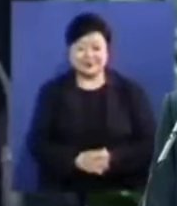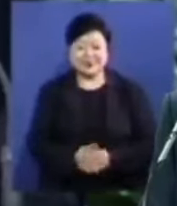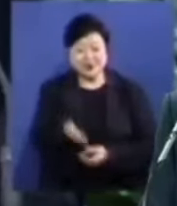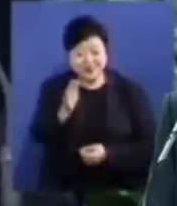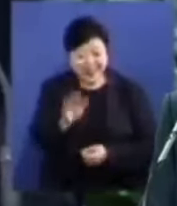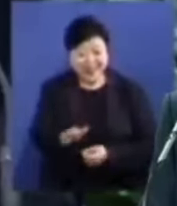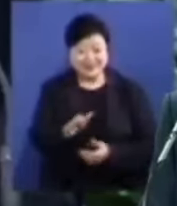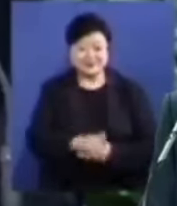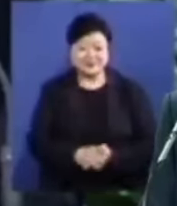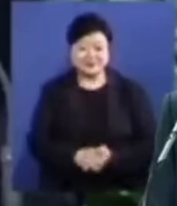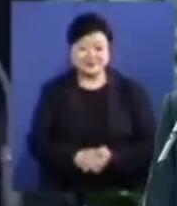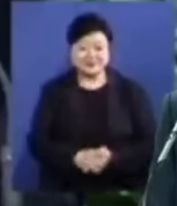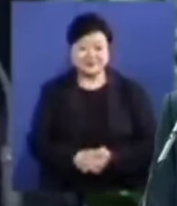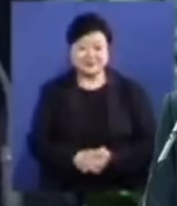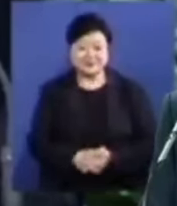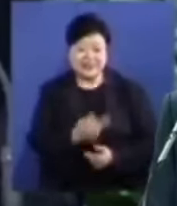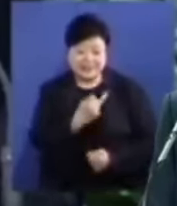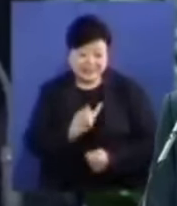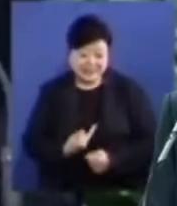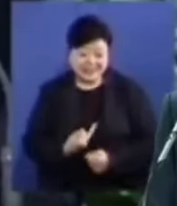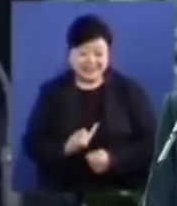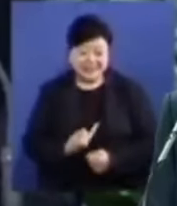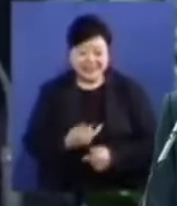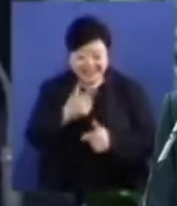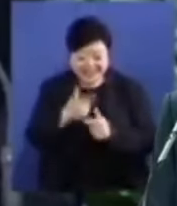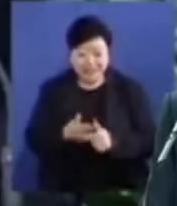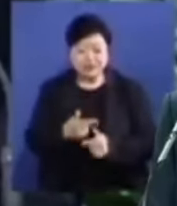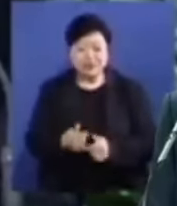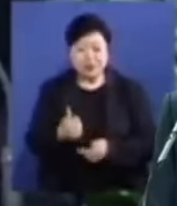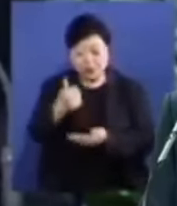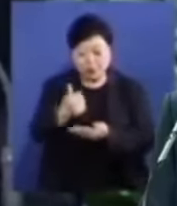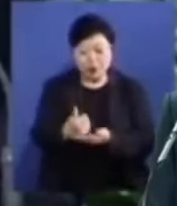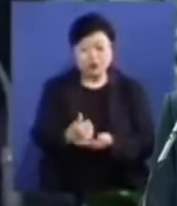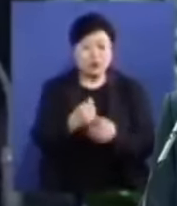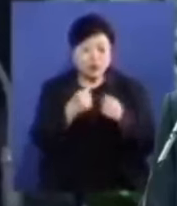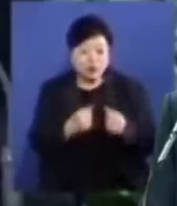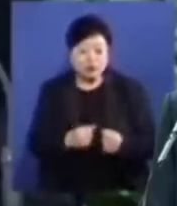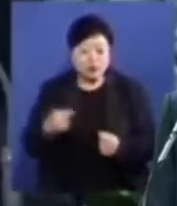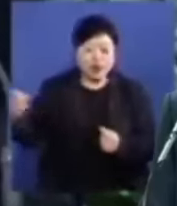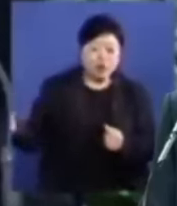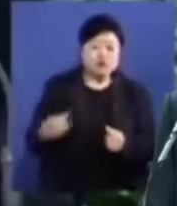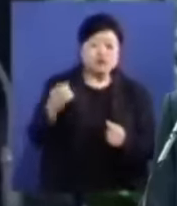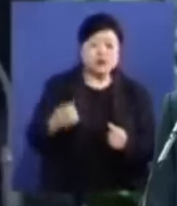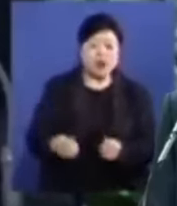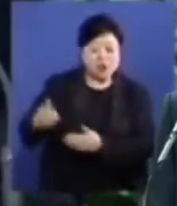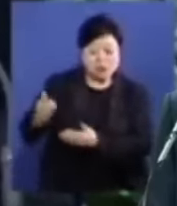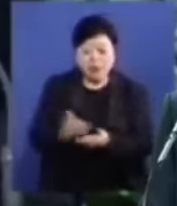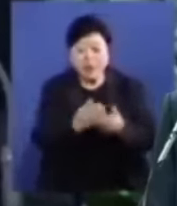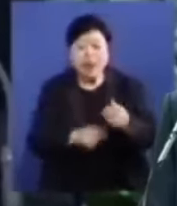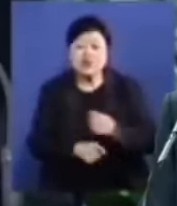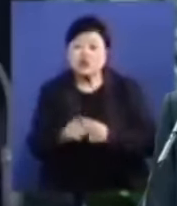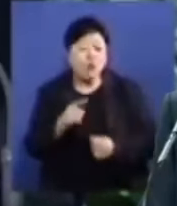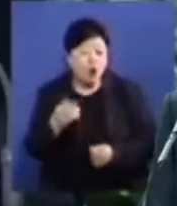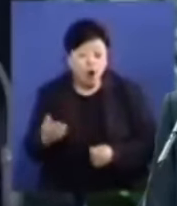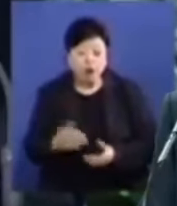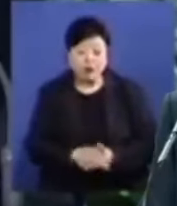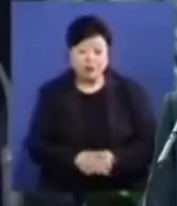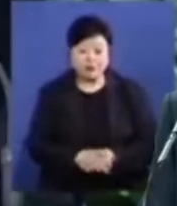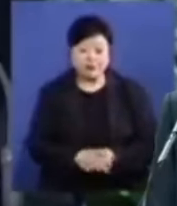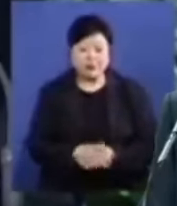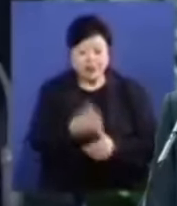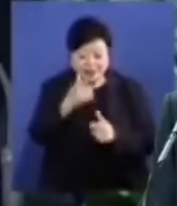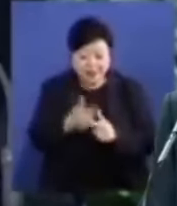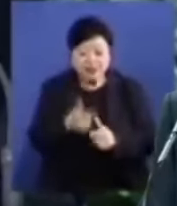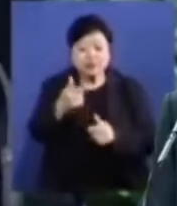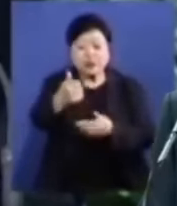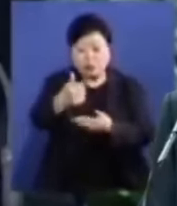그런데 이 제자들이 예수님을 모시고 있었는데 왜 풍랑을 만났냐고 묻는 사람인데, 여기 보십시오.